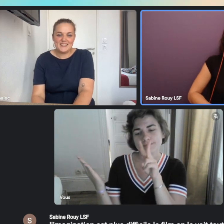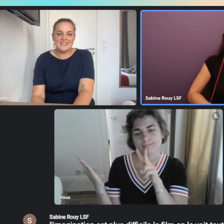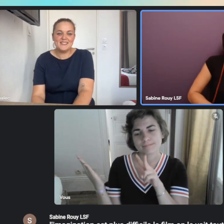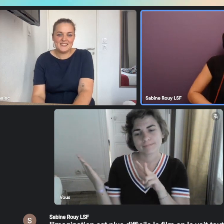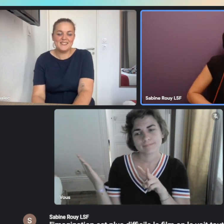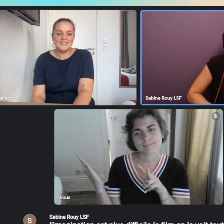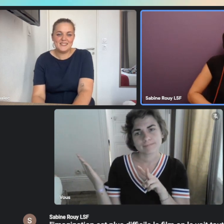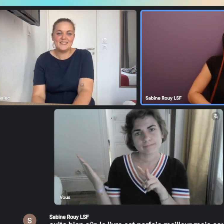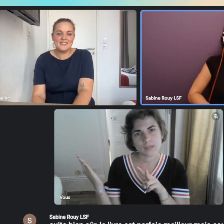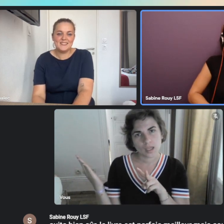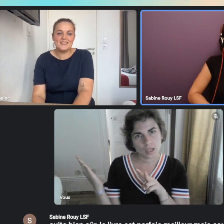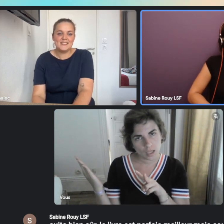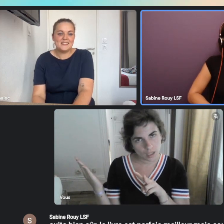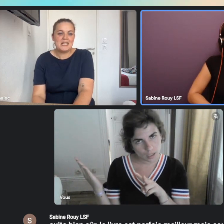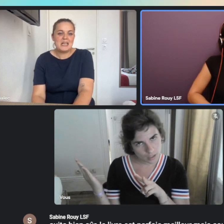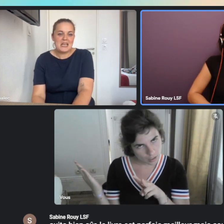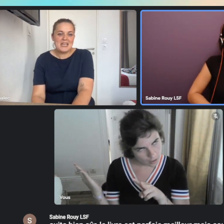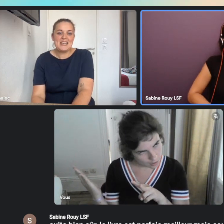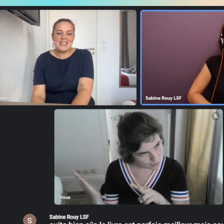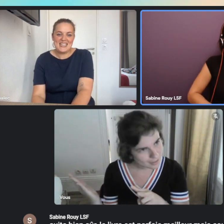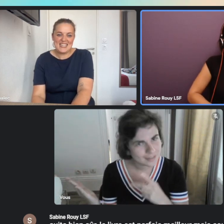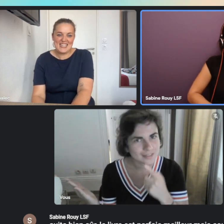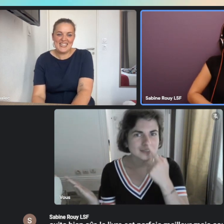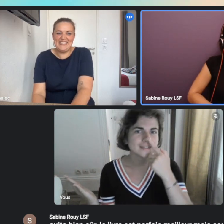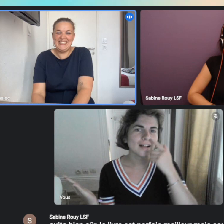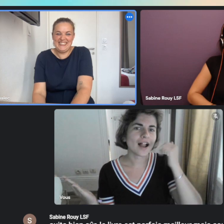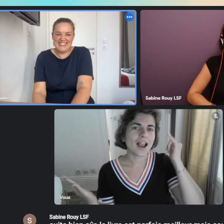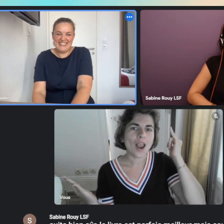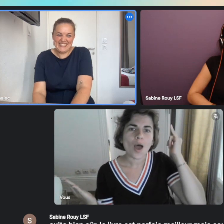J'ai commencé à le lire et